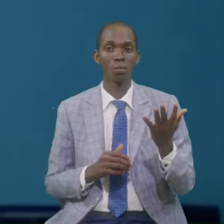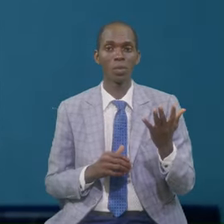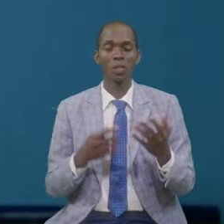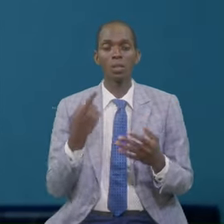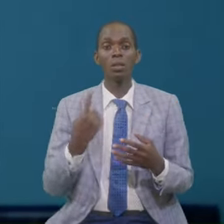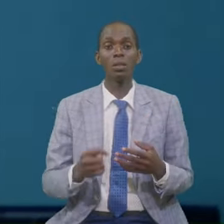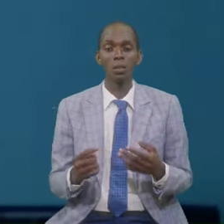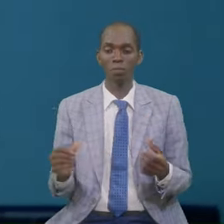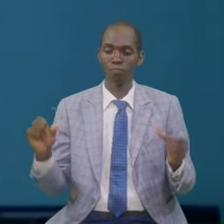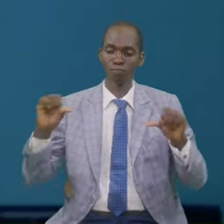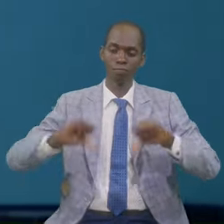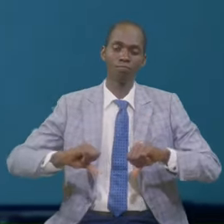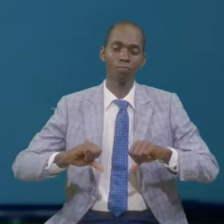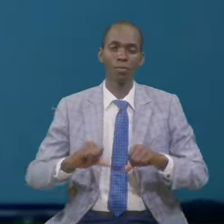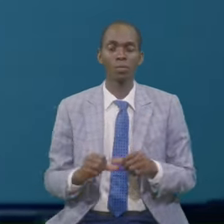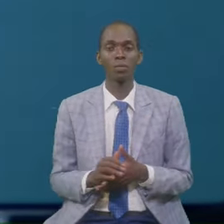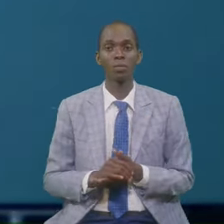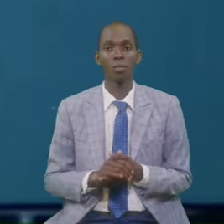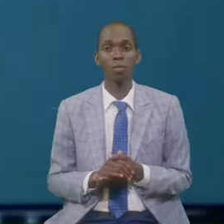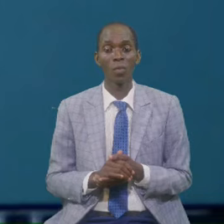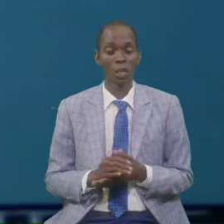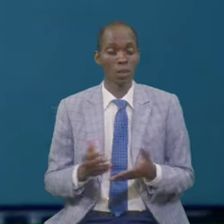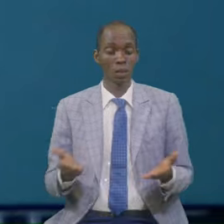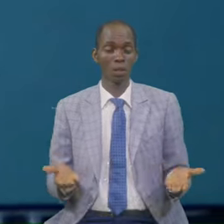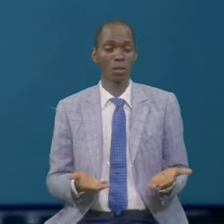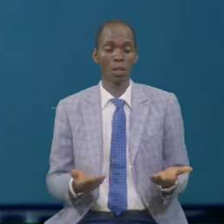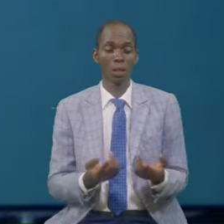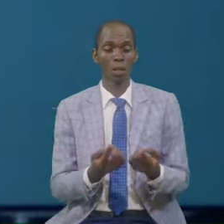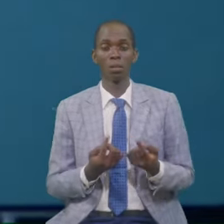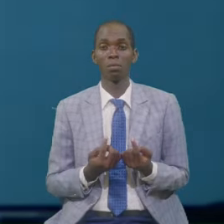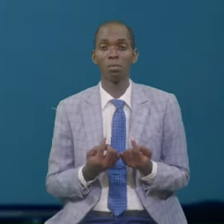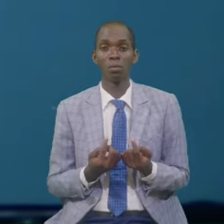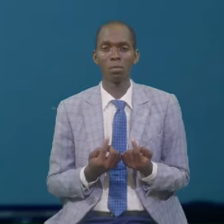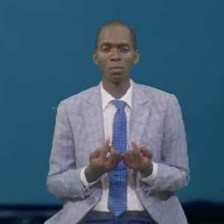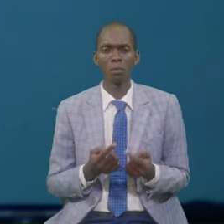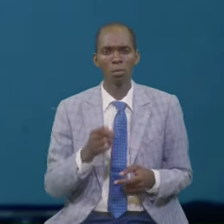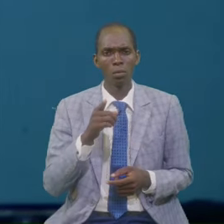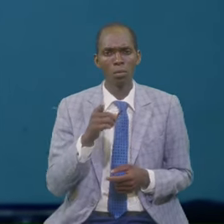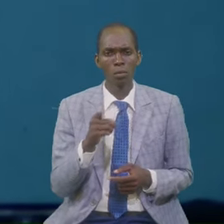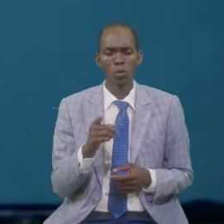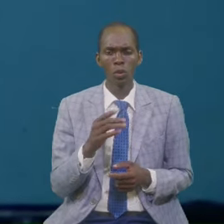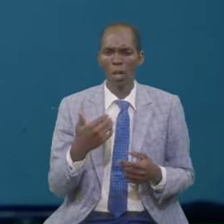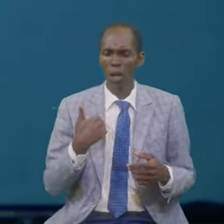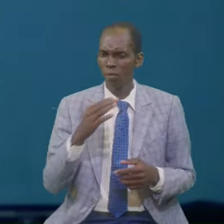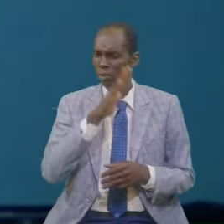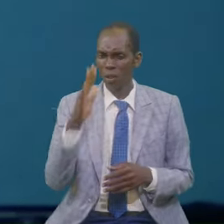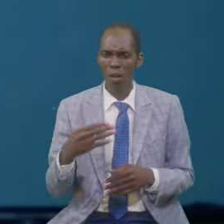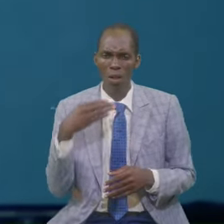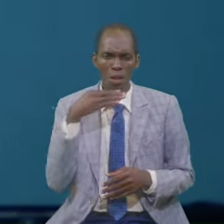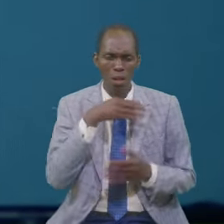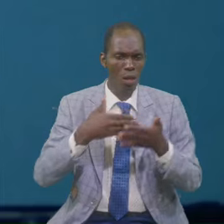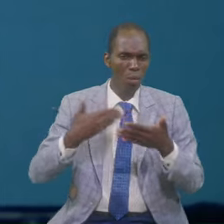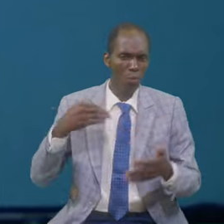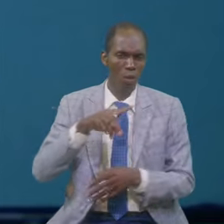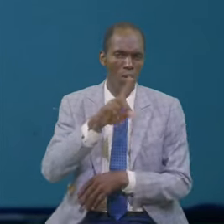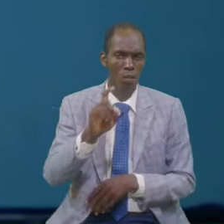Alage shiksha pondina vaadu. Here you come. Akkadiki meeru vachestaru. Have you never told a lie? జీవితంలో ఎప్పుడైనా మీరు విన్నారా? Since